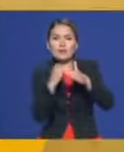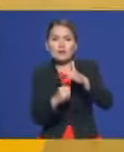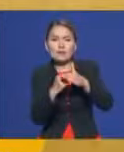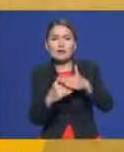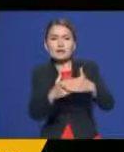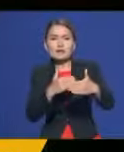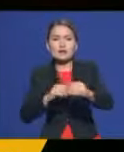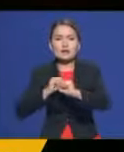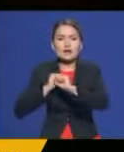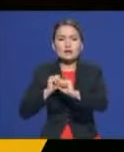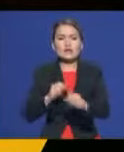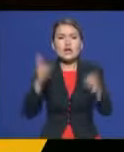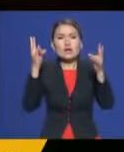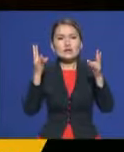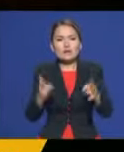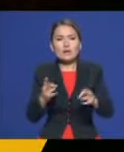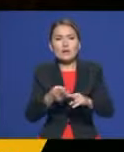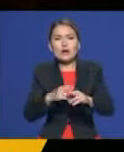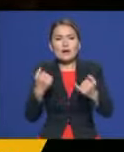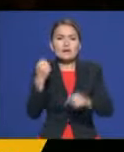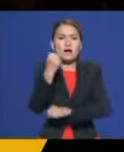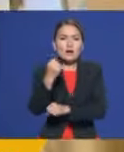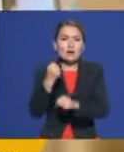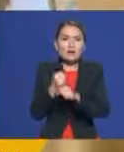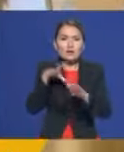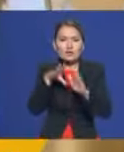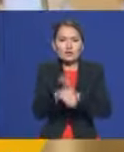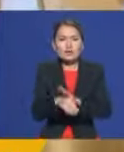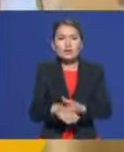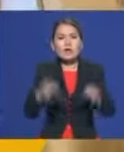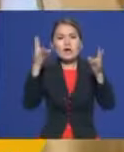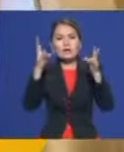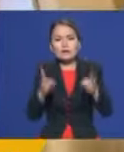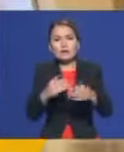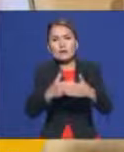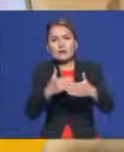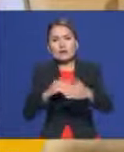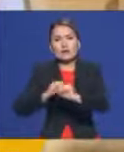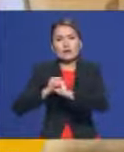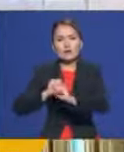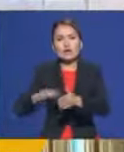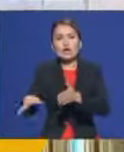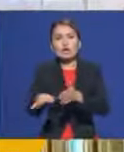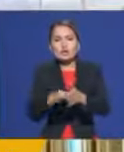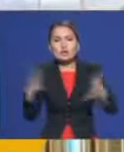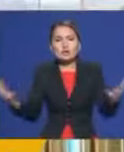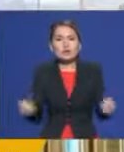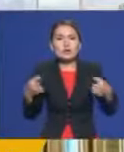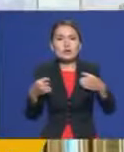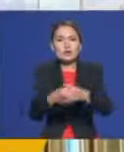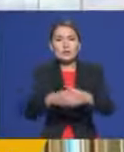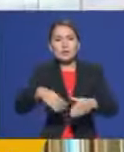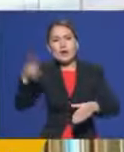жағдайда оттегінің жетіспеуінен апат шығыны көп болуы мүмкін. Мұндай жағдайда құтқару қызметтеріне шұғыл әрі жұмыла жұмыс істеуге тура